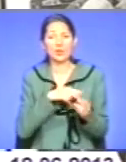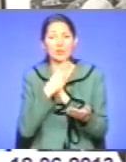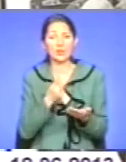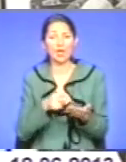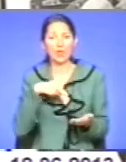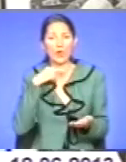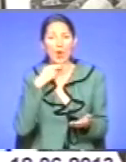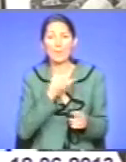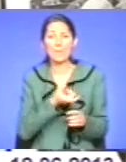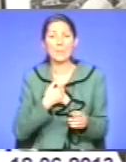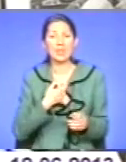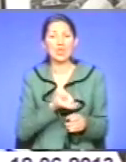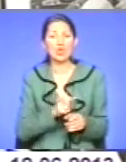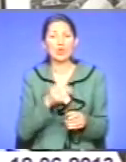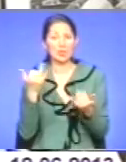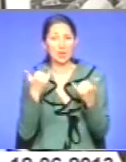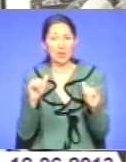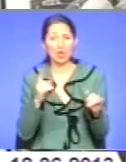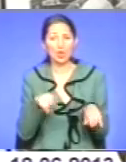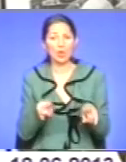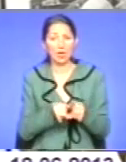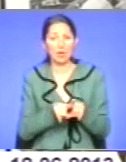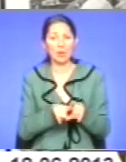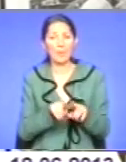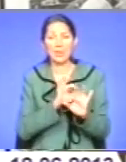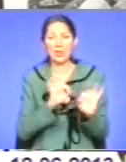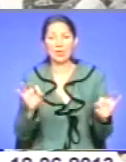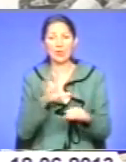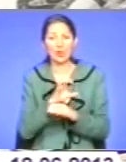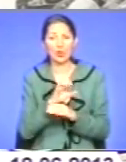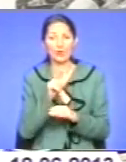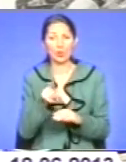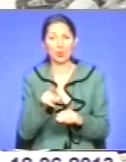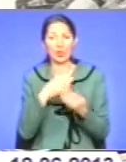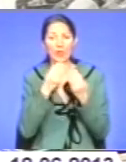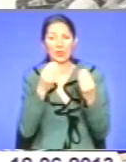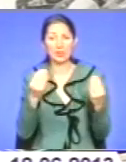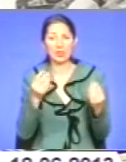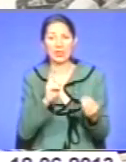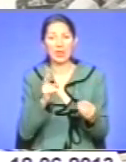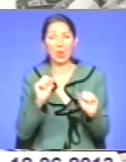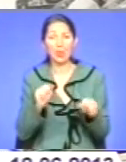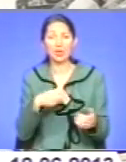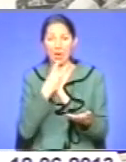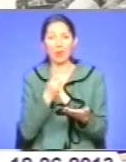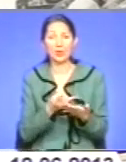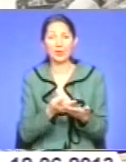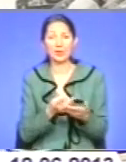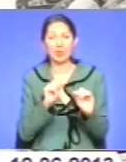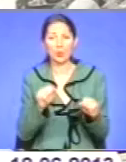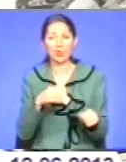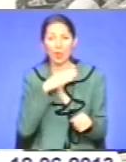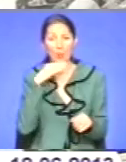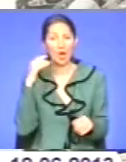здивувало, що такі прекрасні фотографії тут, скажімо так, виставлення, на які можна подивитися, можна багато